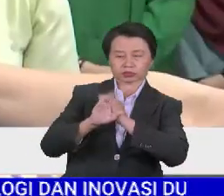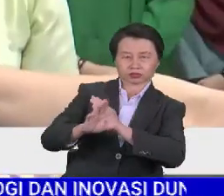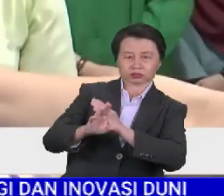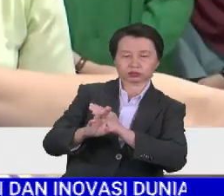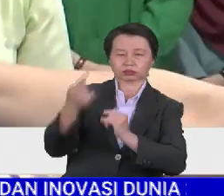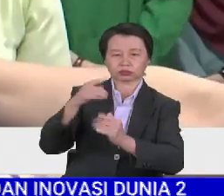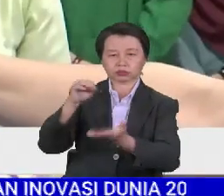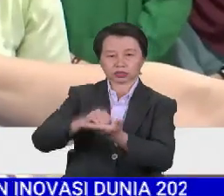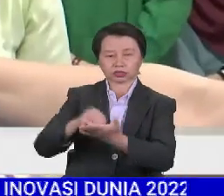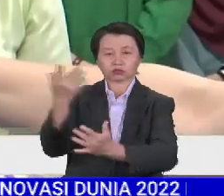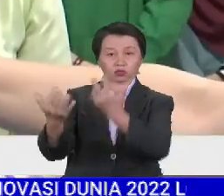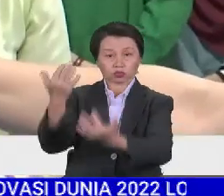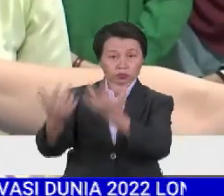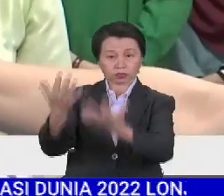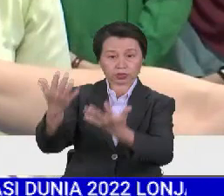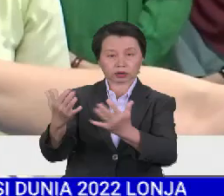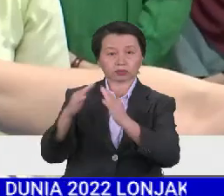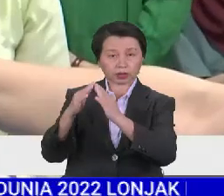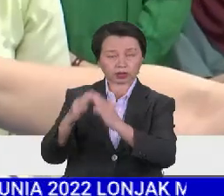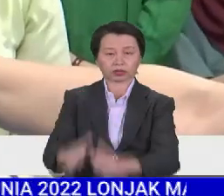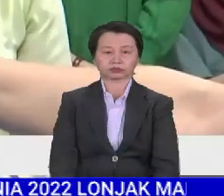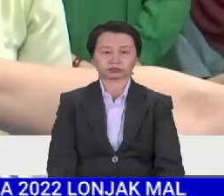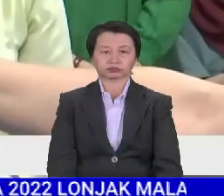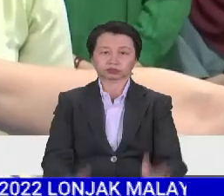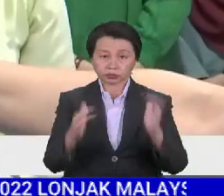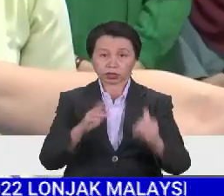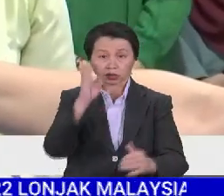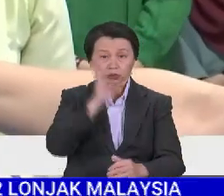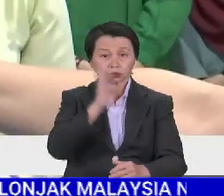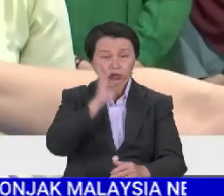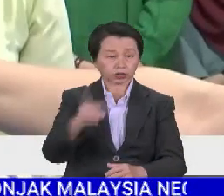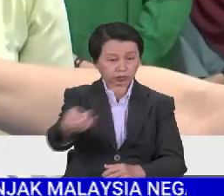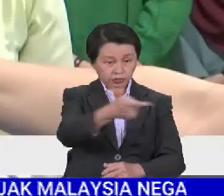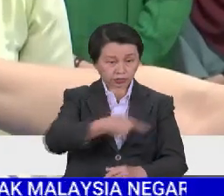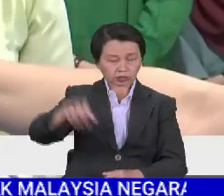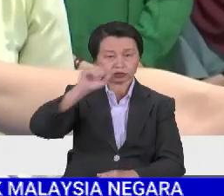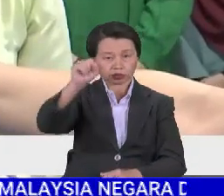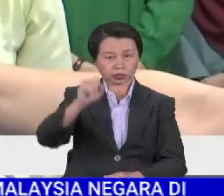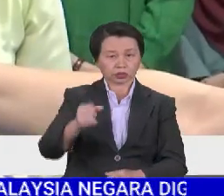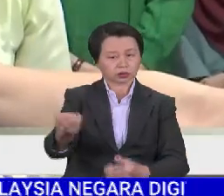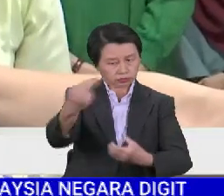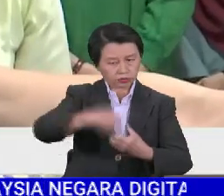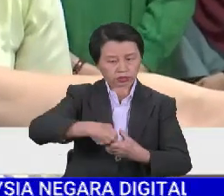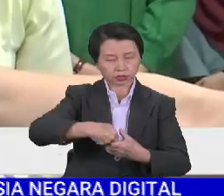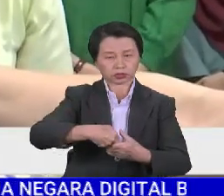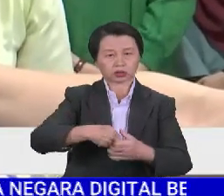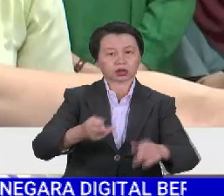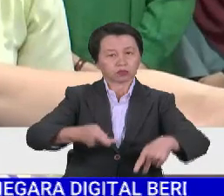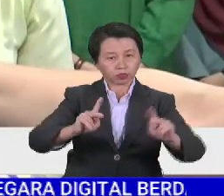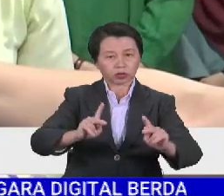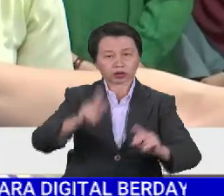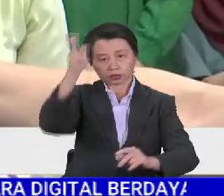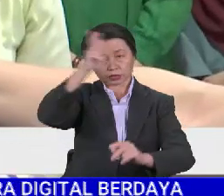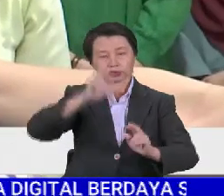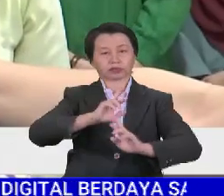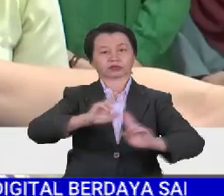Semoga wanita-wanita di negeri kita ini mengambil peluang yang disediakan oleh kerajaan dan